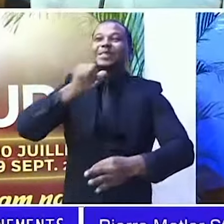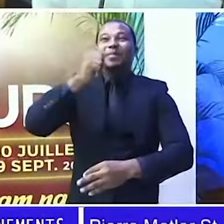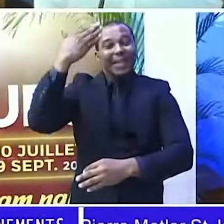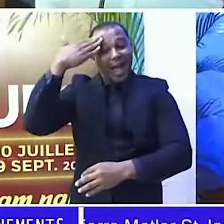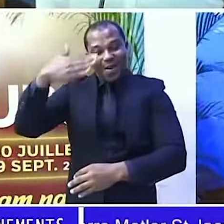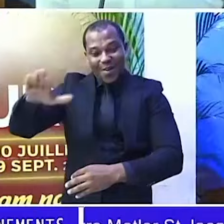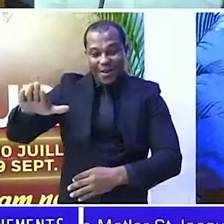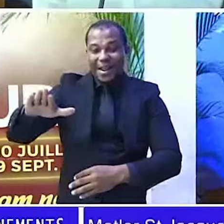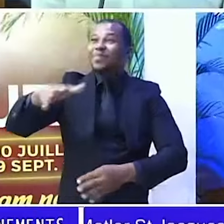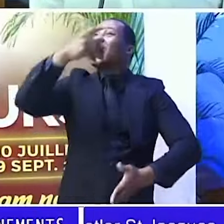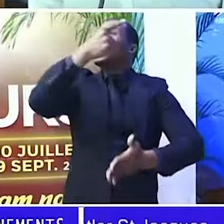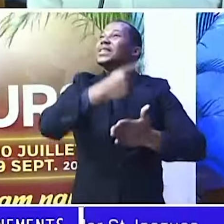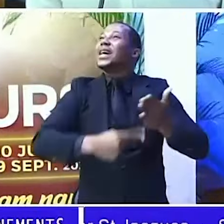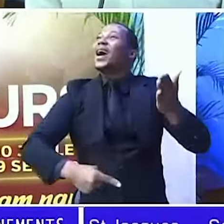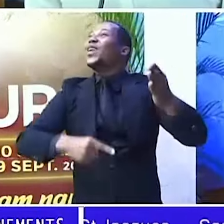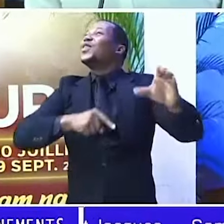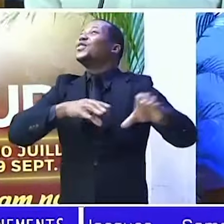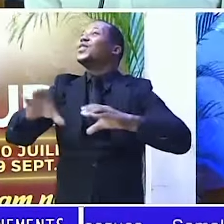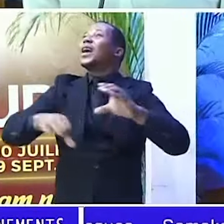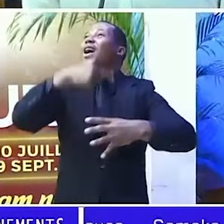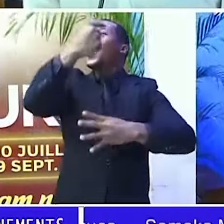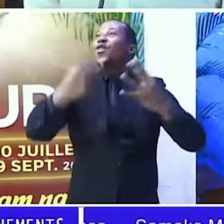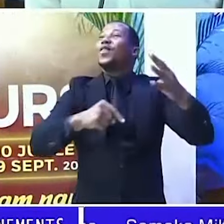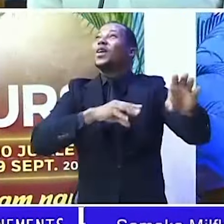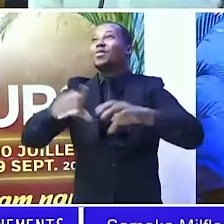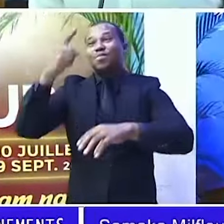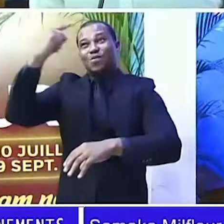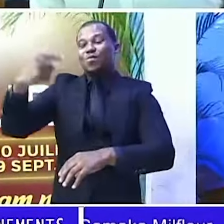reconnaître, ça vous fait pour moi.